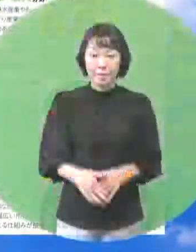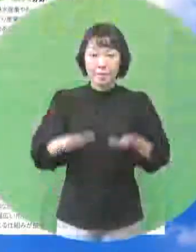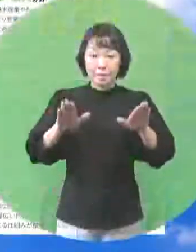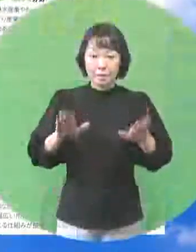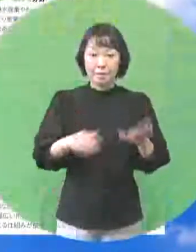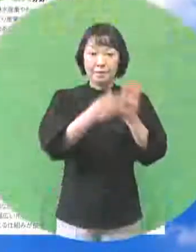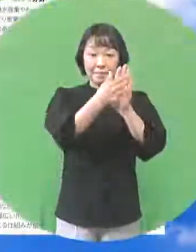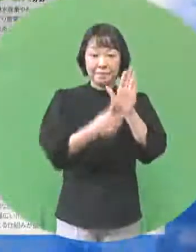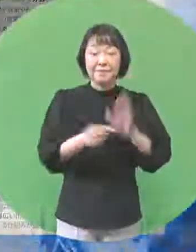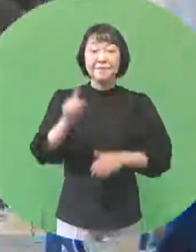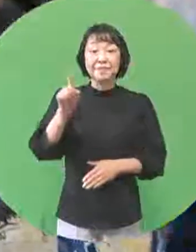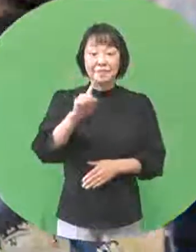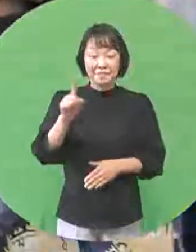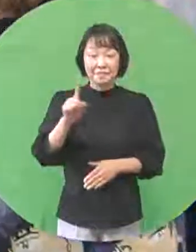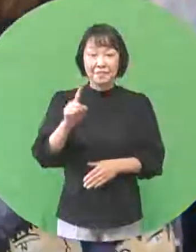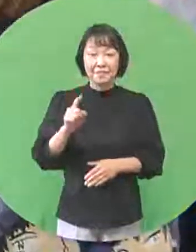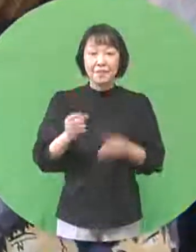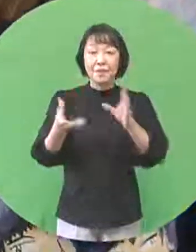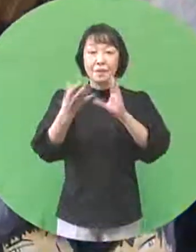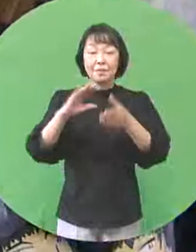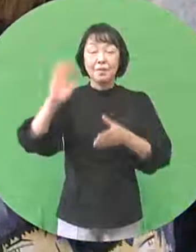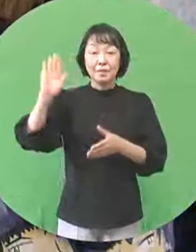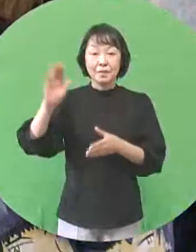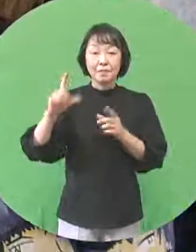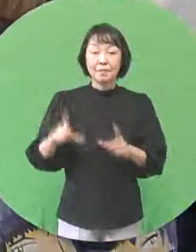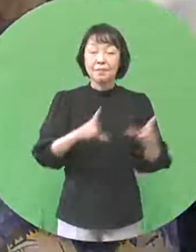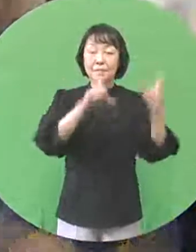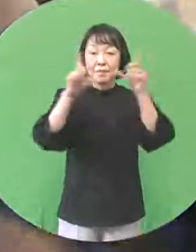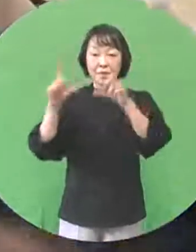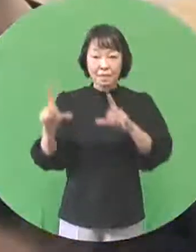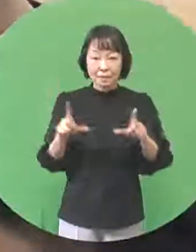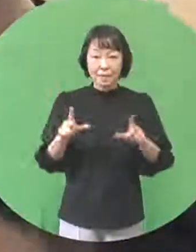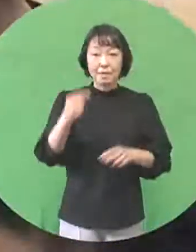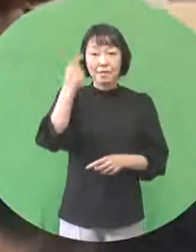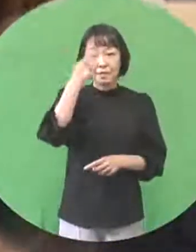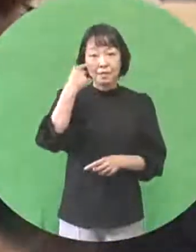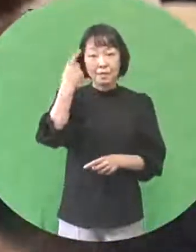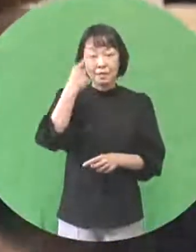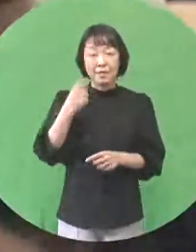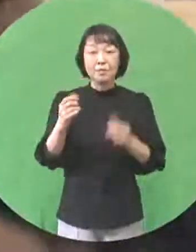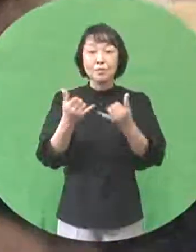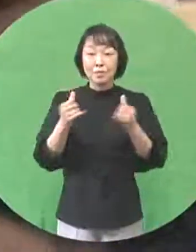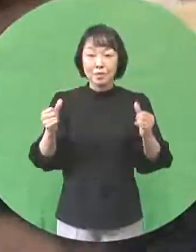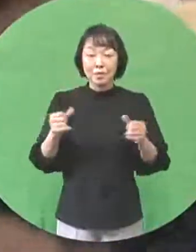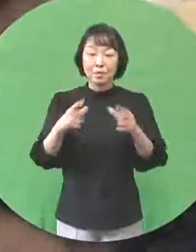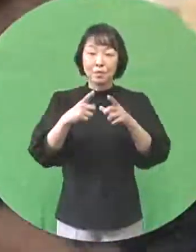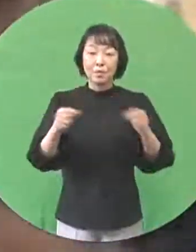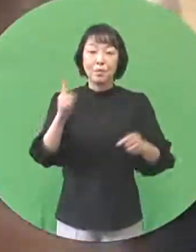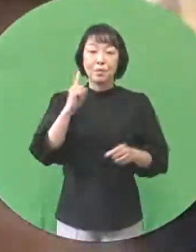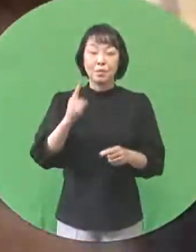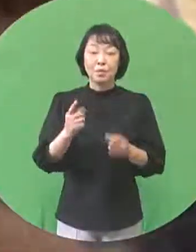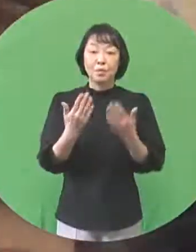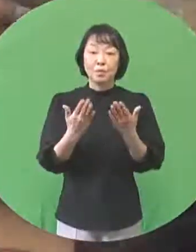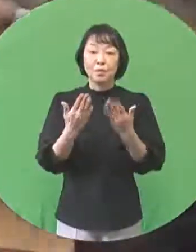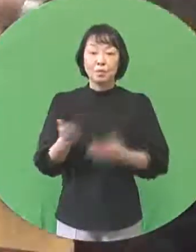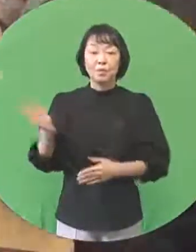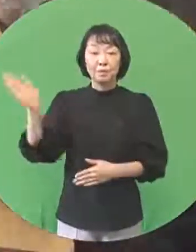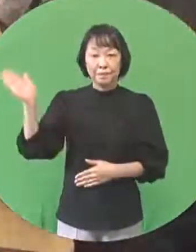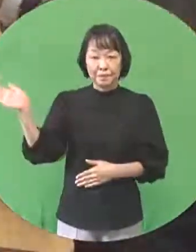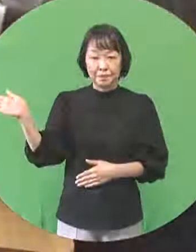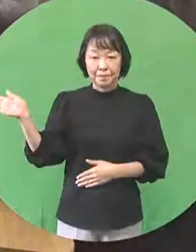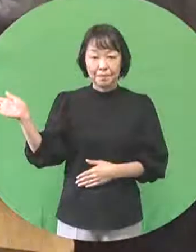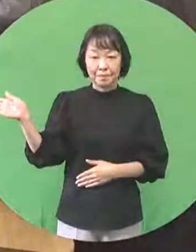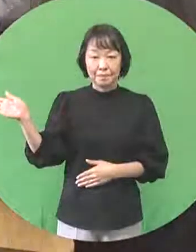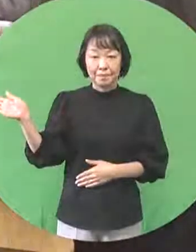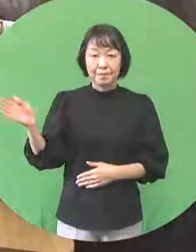今週のテーマは県内に住む外国人のための日本語学習、外国人が暮らしやすい岩手